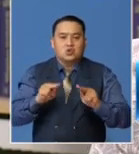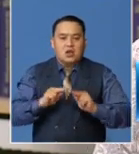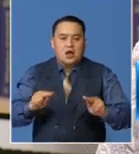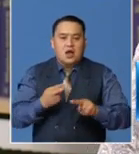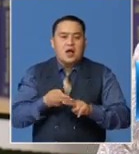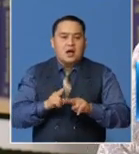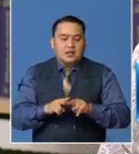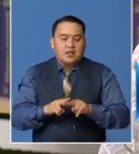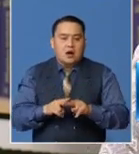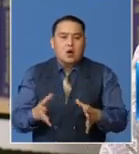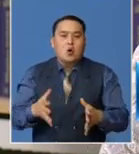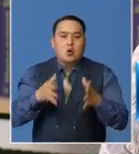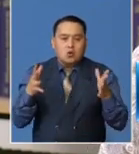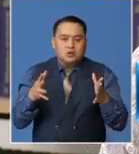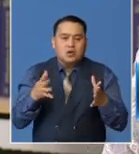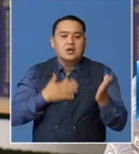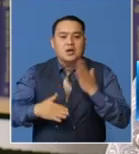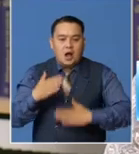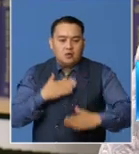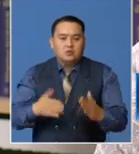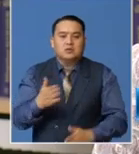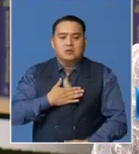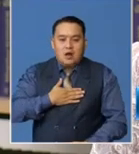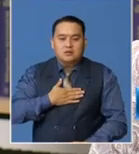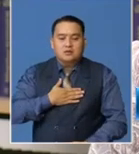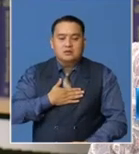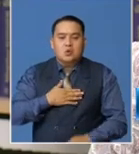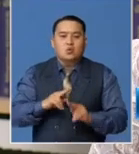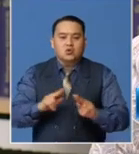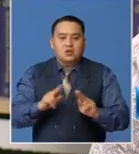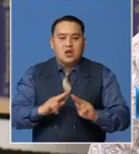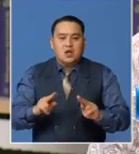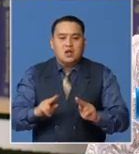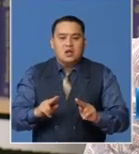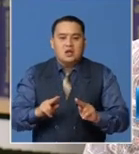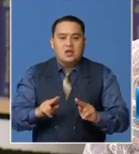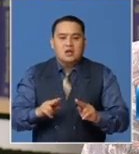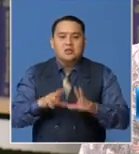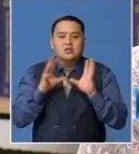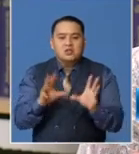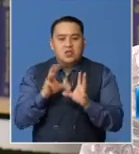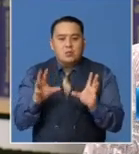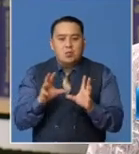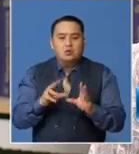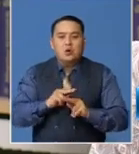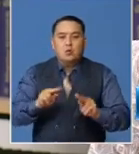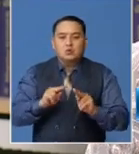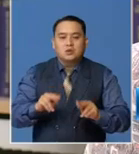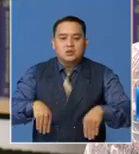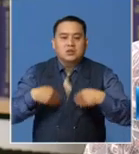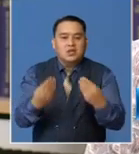это конечно же очень радует нас учителей ведь забота учителя это давать